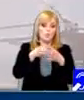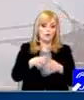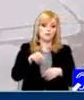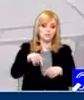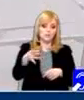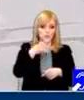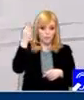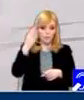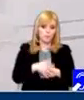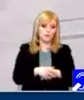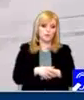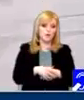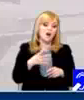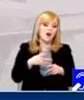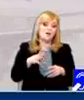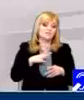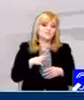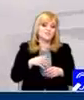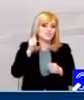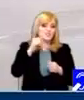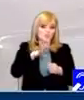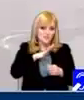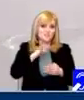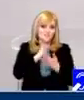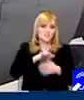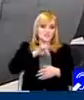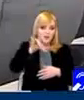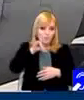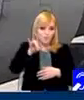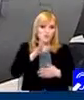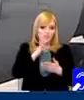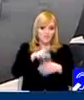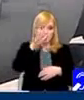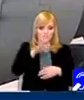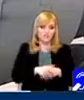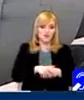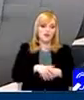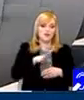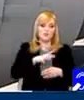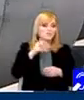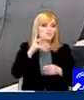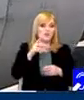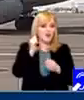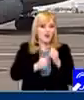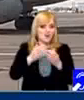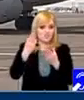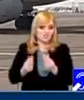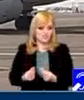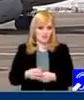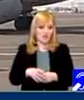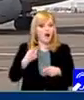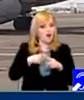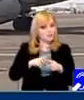aeriană din Republica Moldova, însă acestea nu sunt zilnice, iar prețul pentru un bilet începe de la 100 de euro și poate depăși 400 de euro.